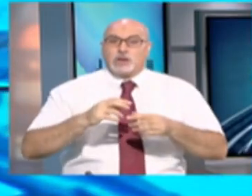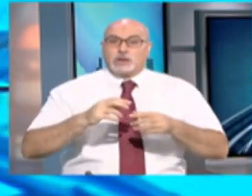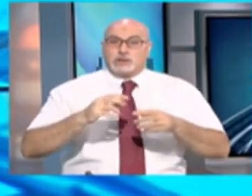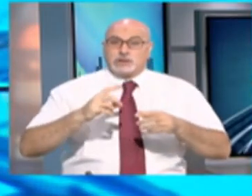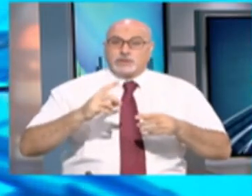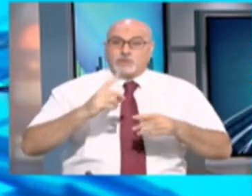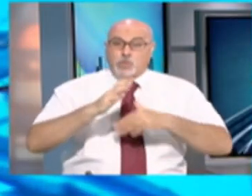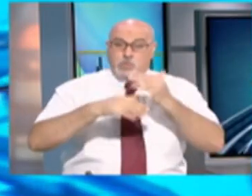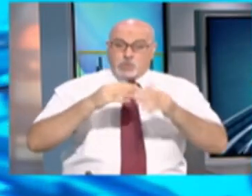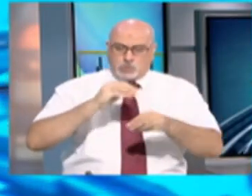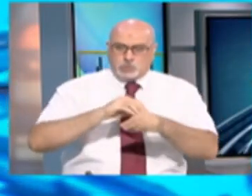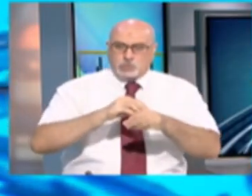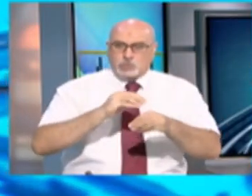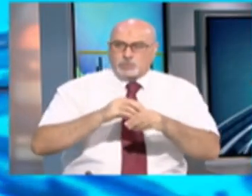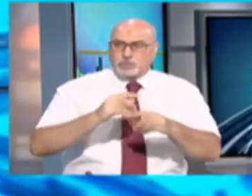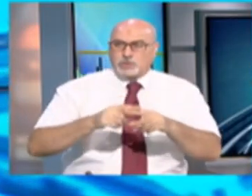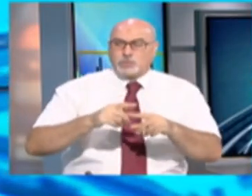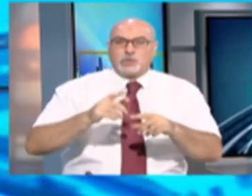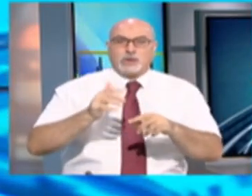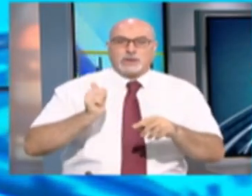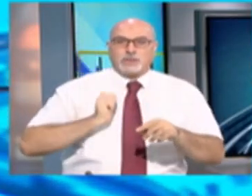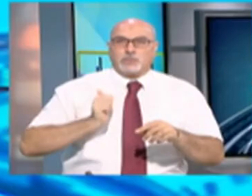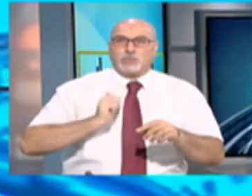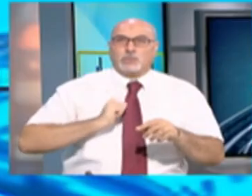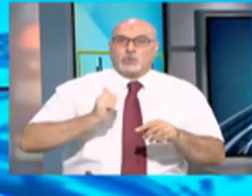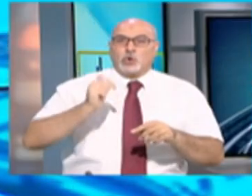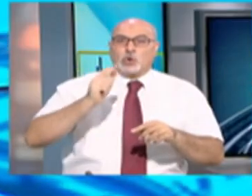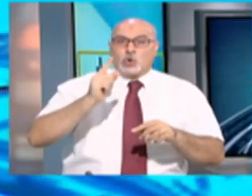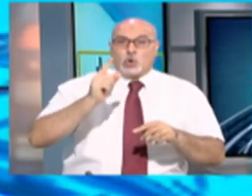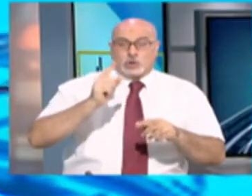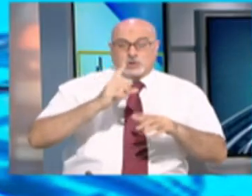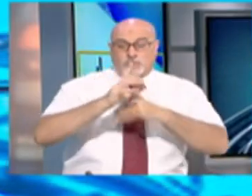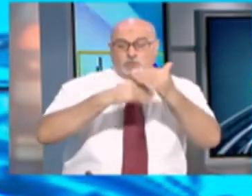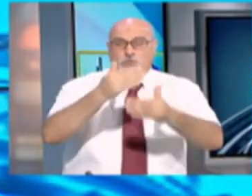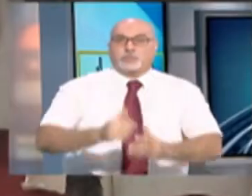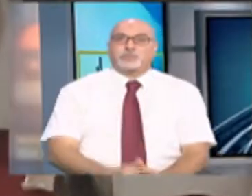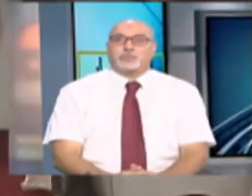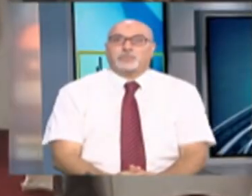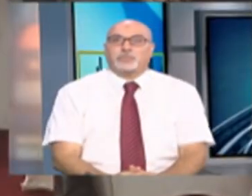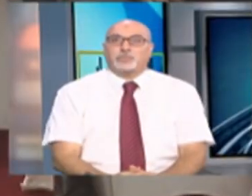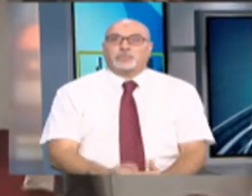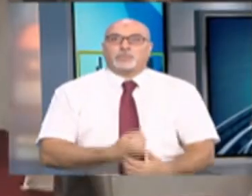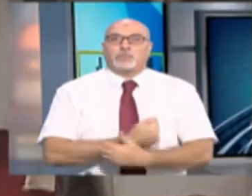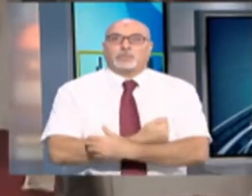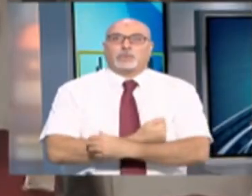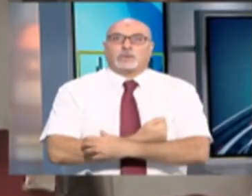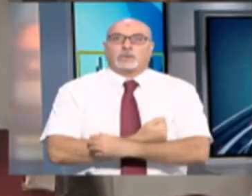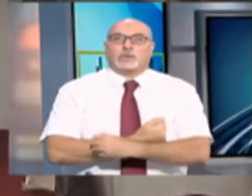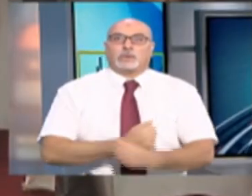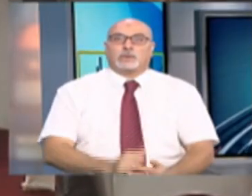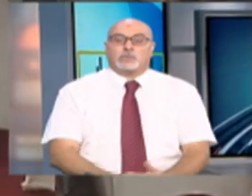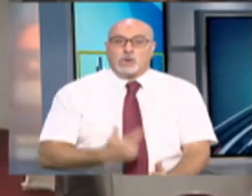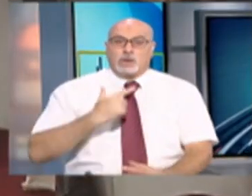الإنتاج الوطني وتحقيق الاستقلالية في المورد البشري والتنموي. كل حال شهادة